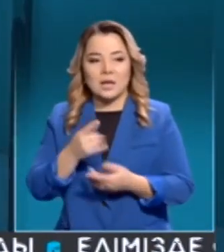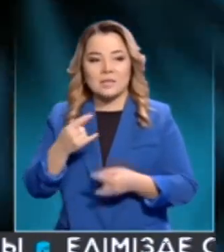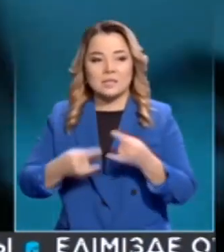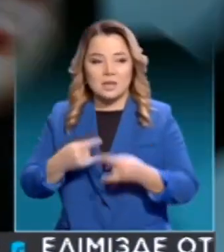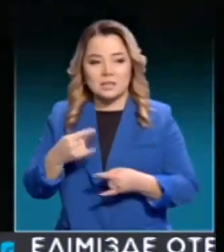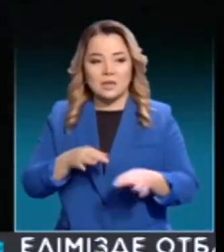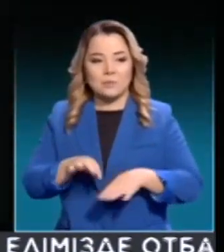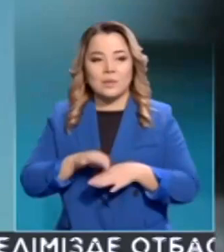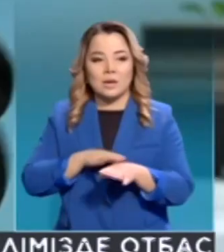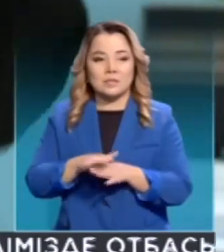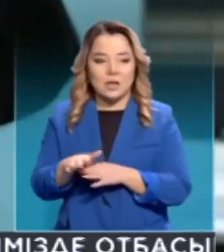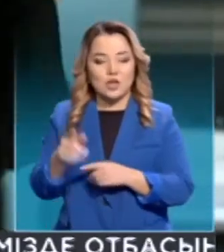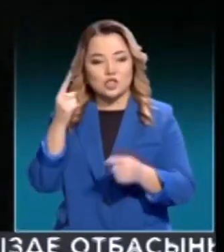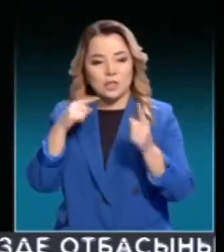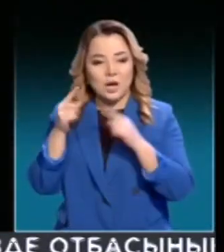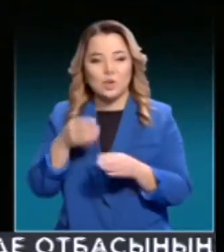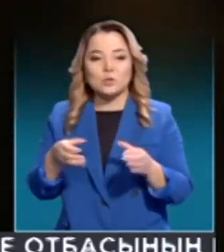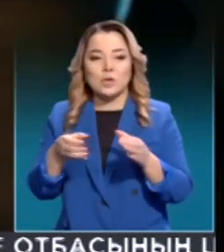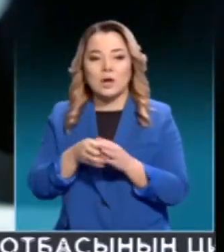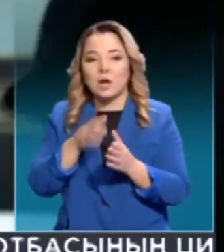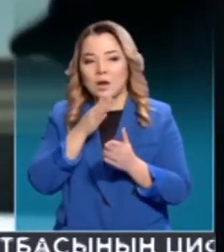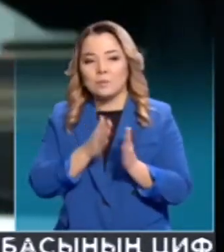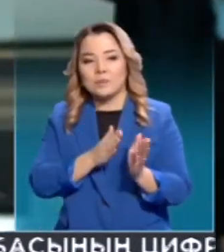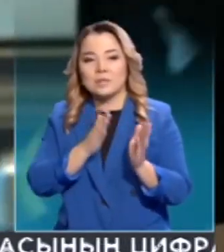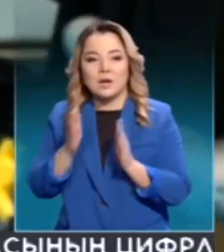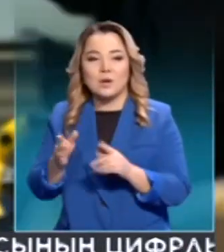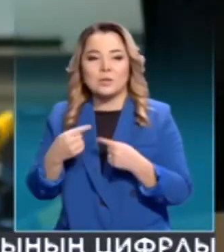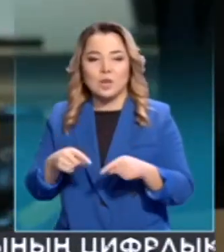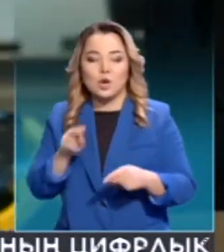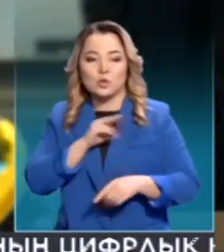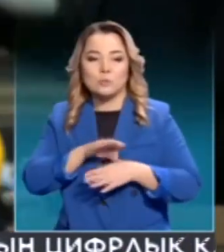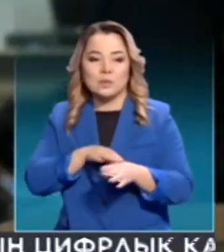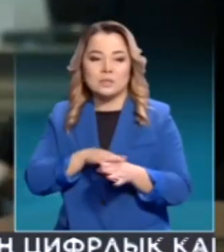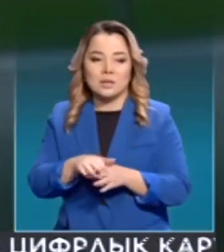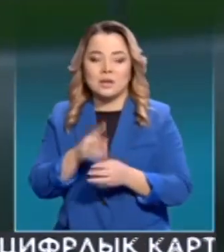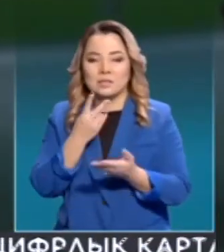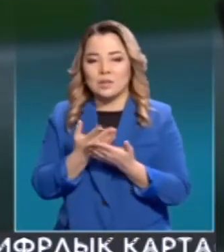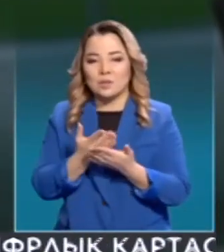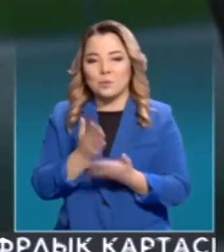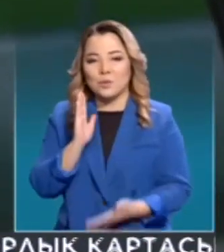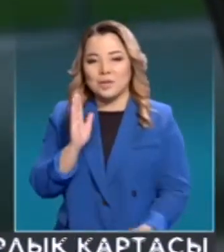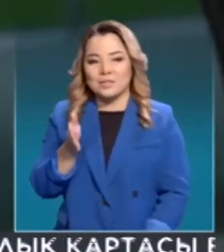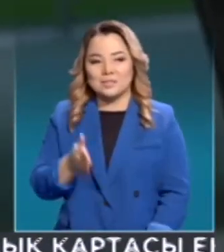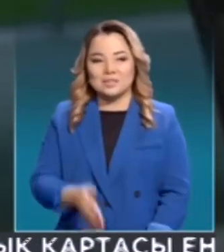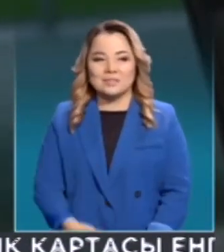кезіндегі процесс және шығармашылық ұжымның кадрдан тыс жұмыс барысы көрсетіледі. Өткізіп алмаңыздар.